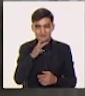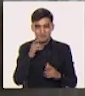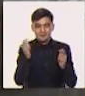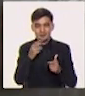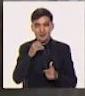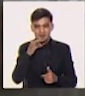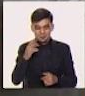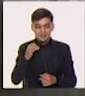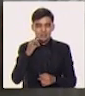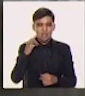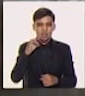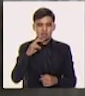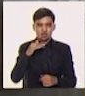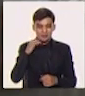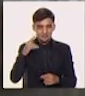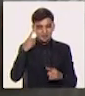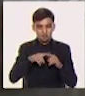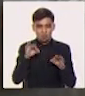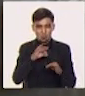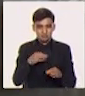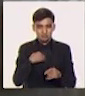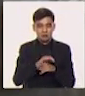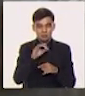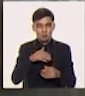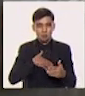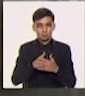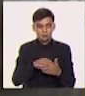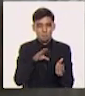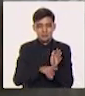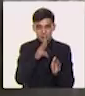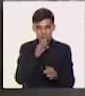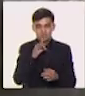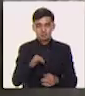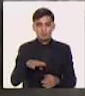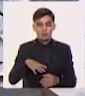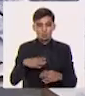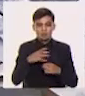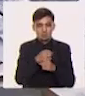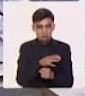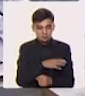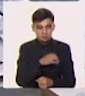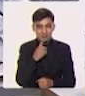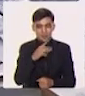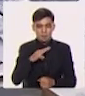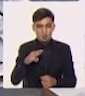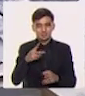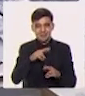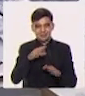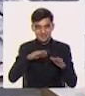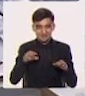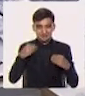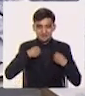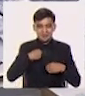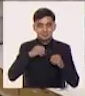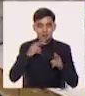инженерлік техникалық құрамды басында ақысыз демалысқа жібердік, кейін мүлдем қысқартуға тура келді. Ал 1 миллион оқушыға деп отандық фабрикада